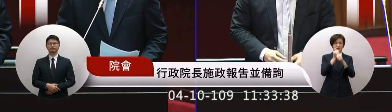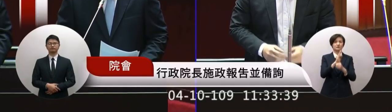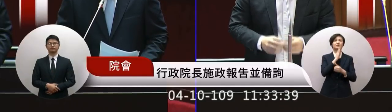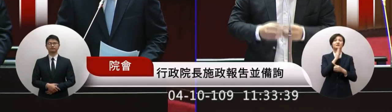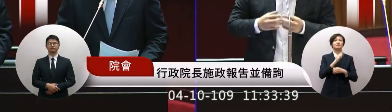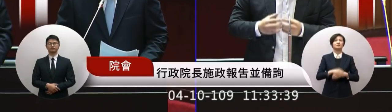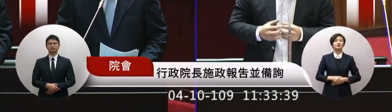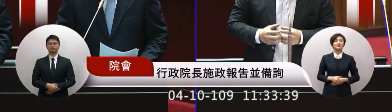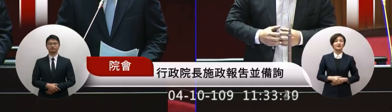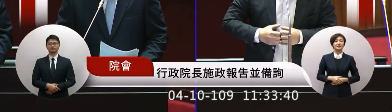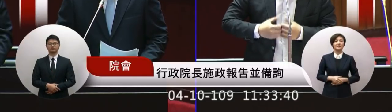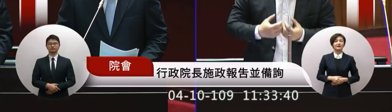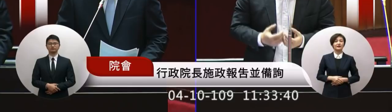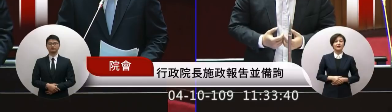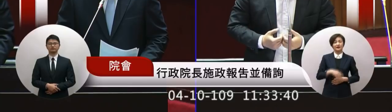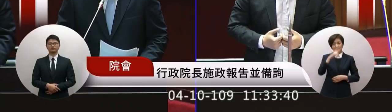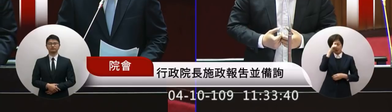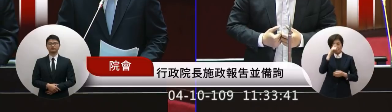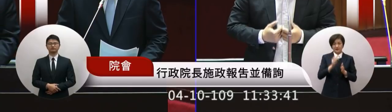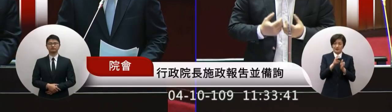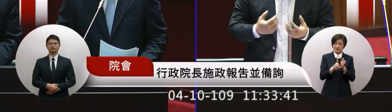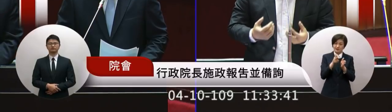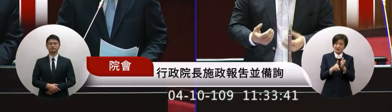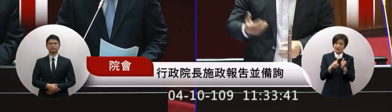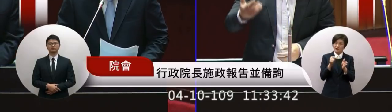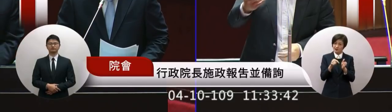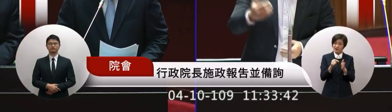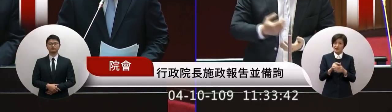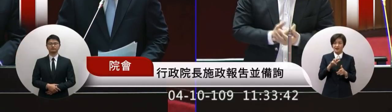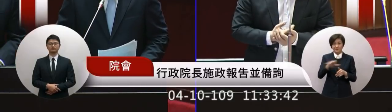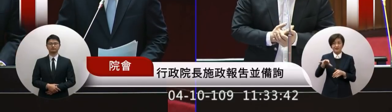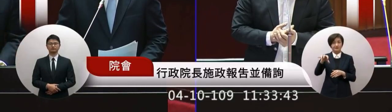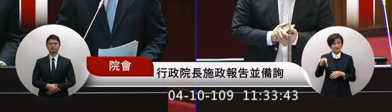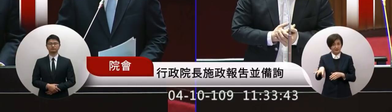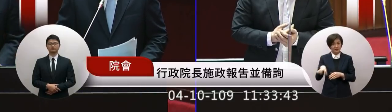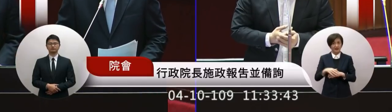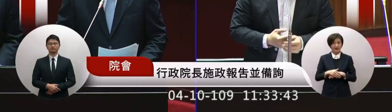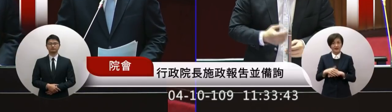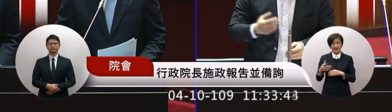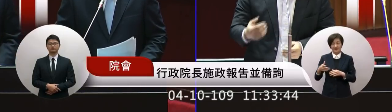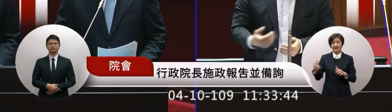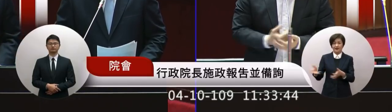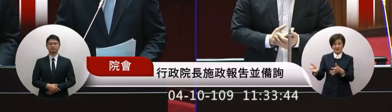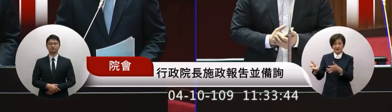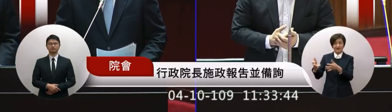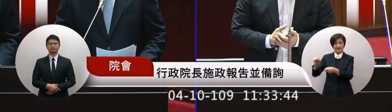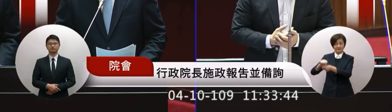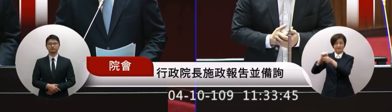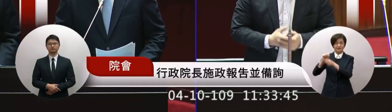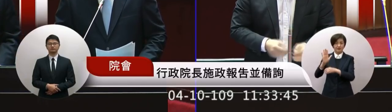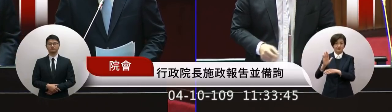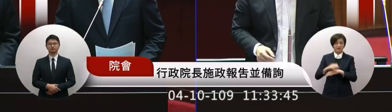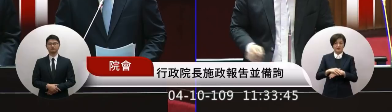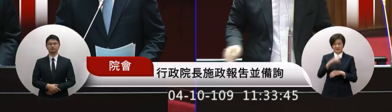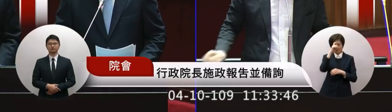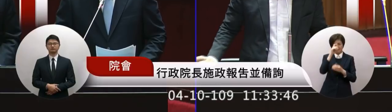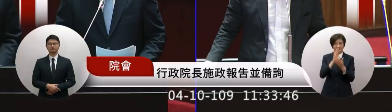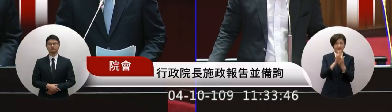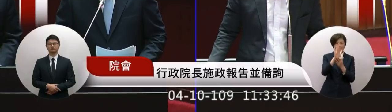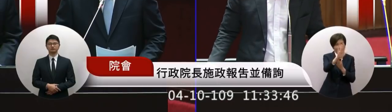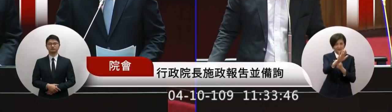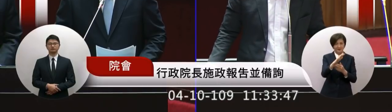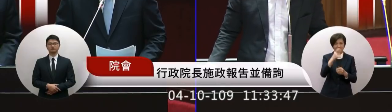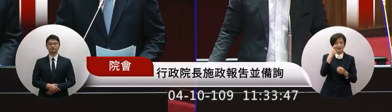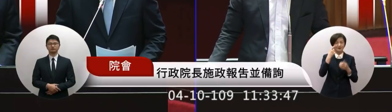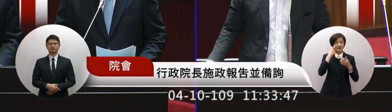在，会当希望讲伊的铁路的部分，伊的这个飞龙机场，我们知影已经增建啦。那包括未来，希望会当更加重视咱这